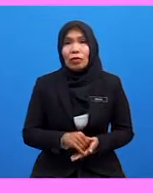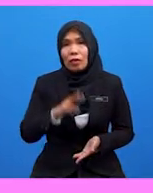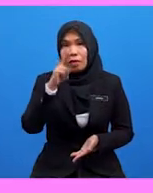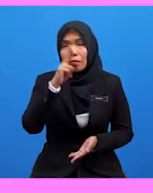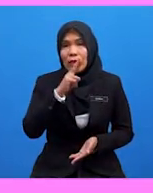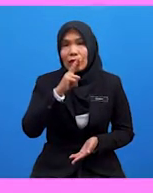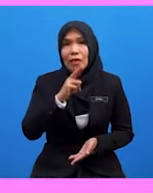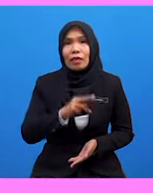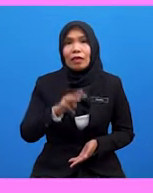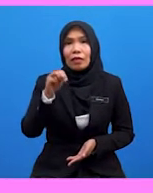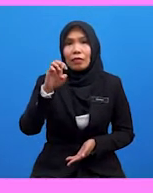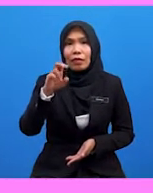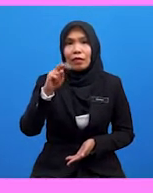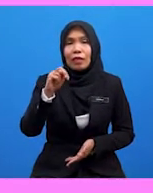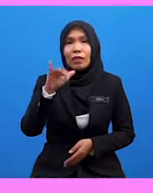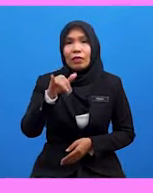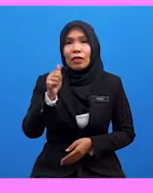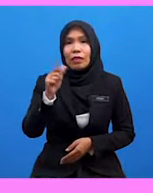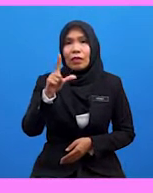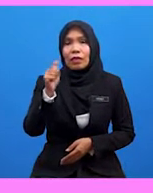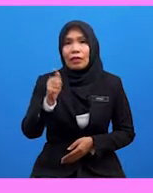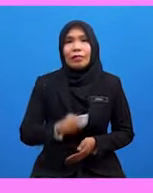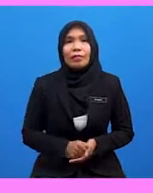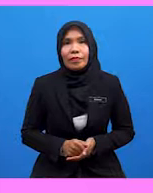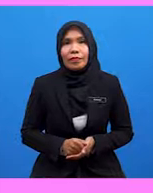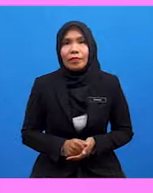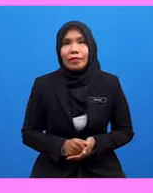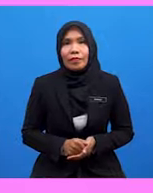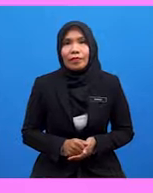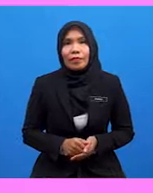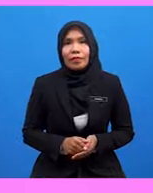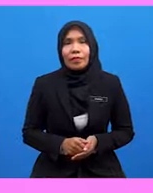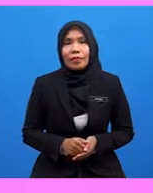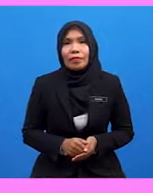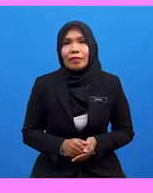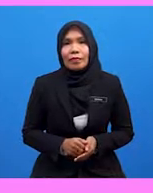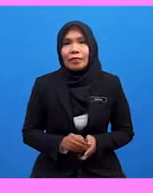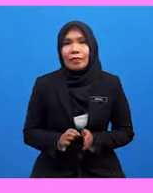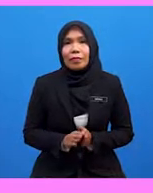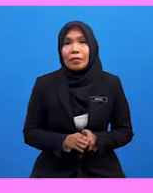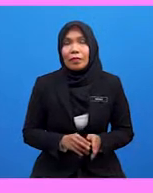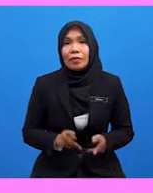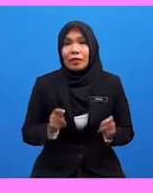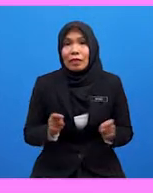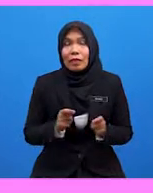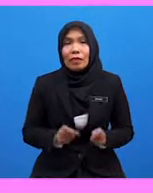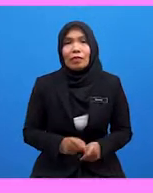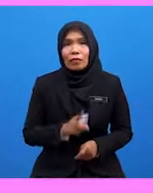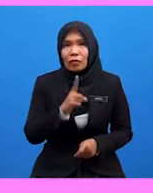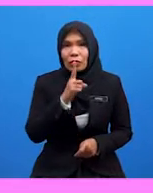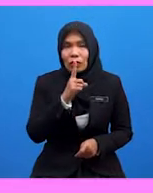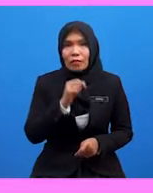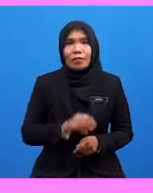keempat, kata adverba bentuk gandaan. Contoh, bertindak senyap-senyap, hilang